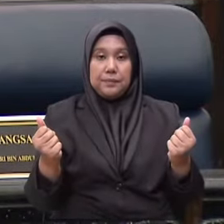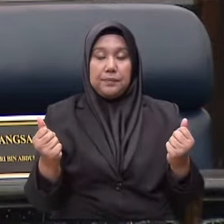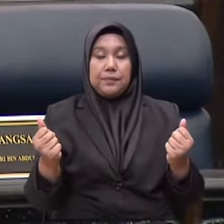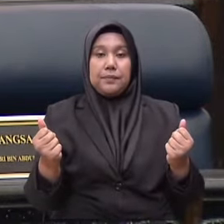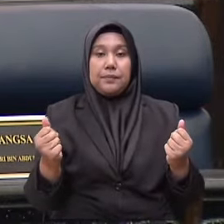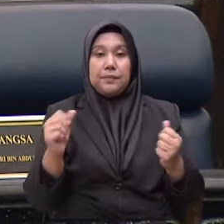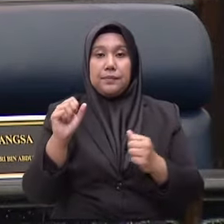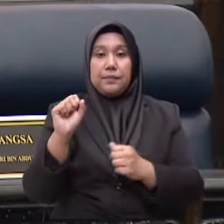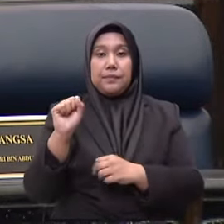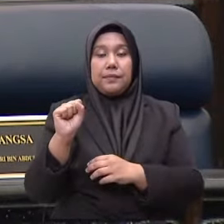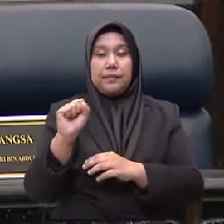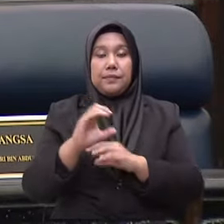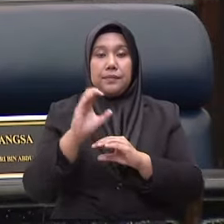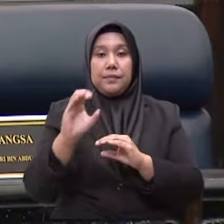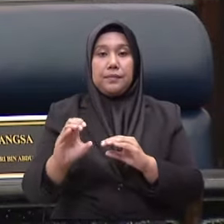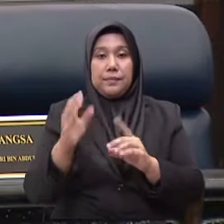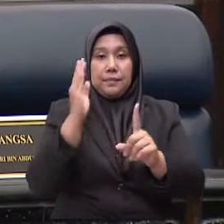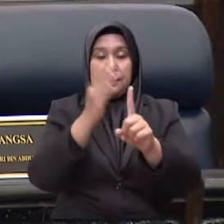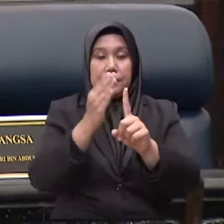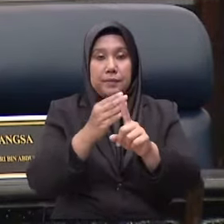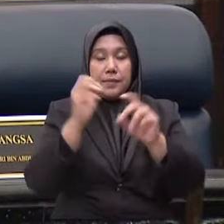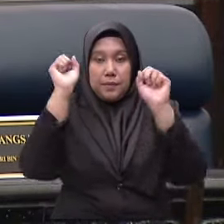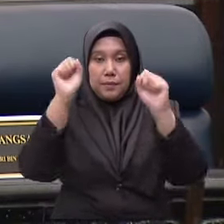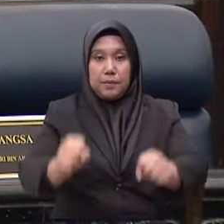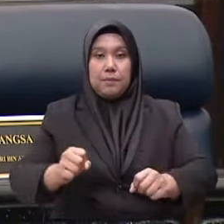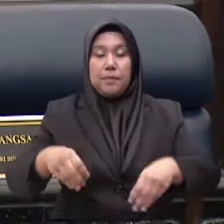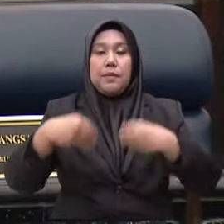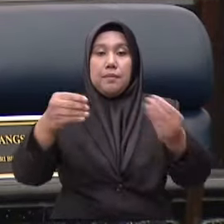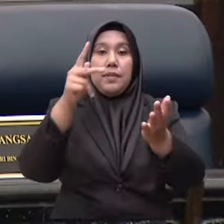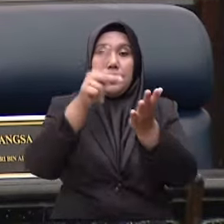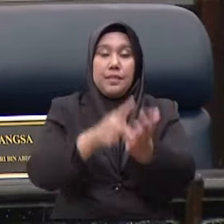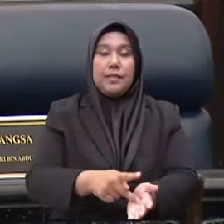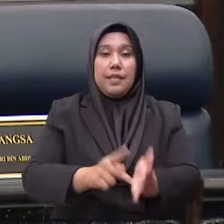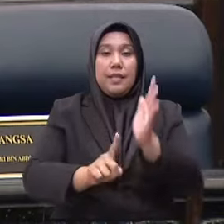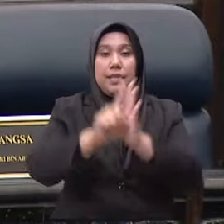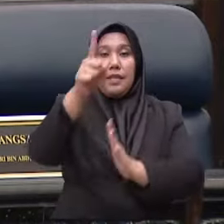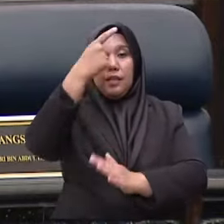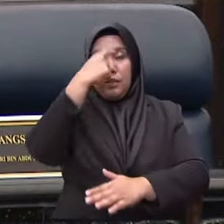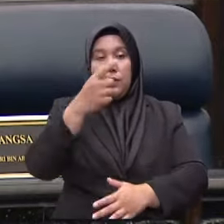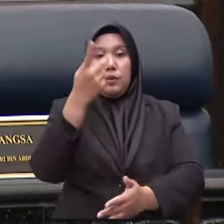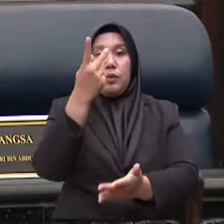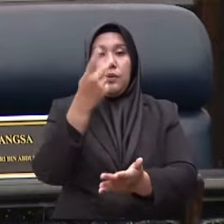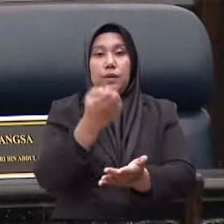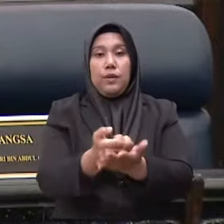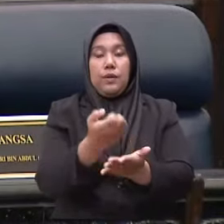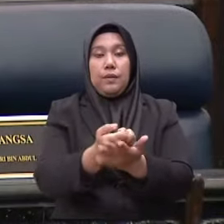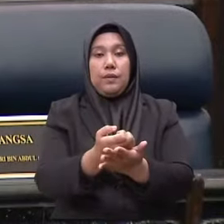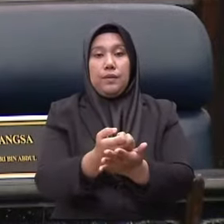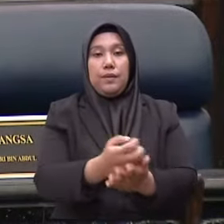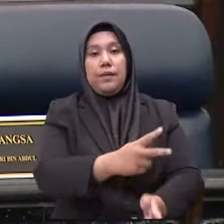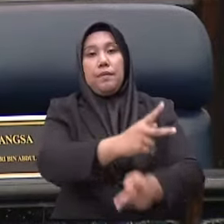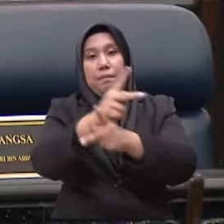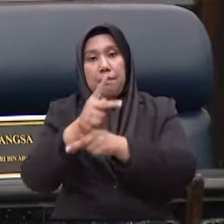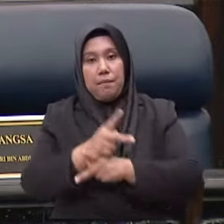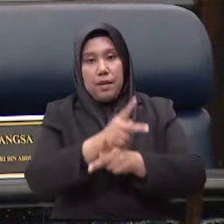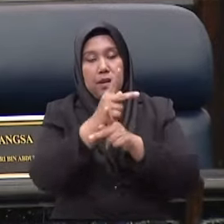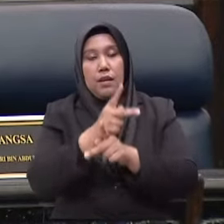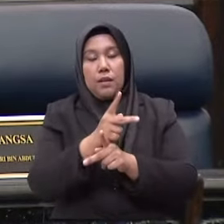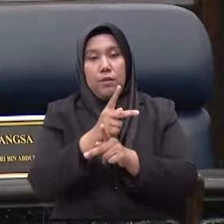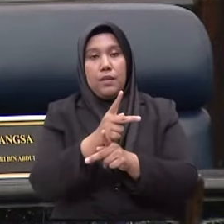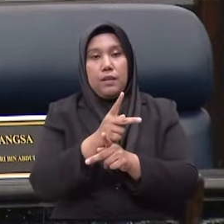berkebolehan untuk memberi impak yang sangat tinggi kepada ekonomi dan juga mengawal ketirisan